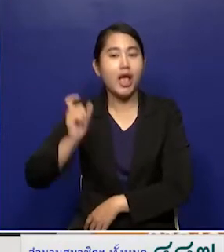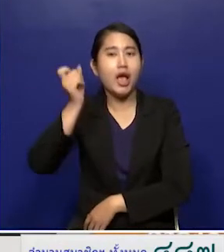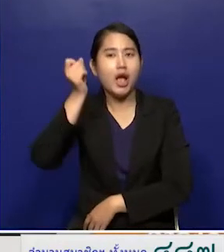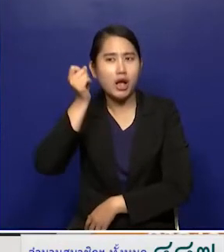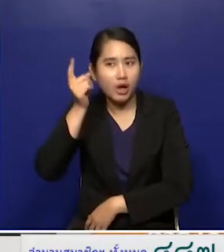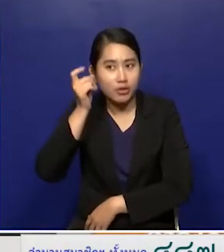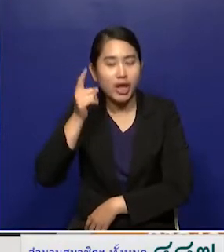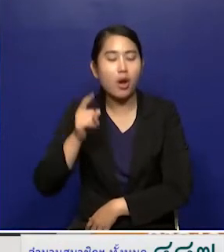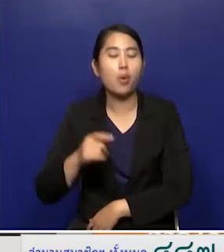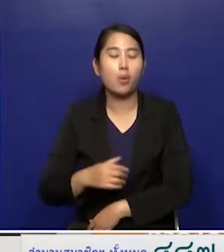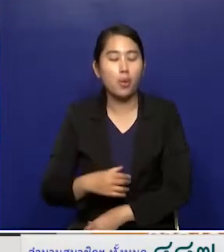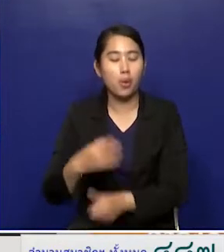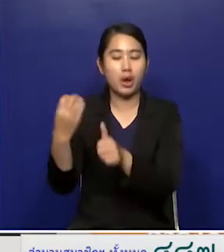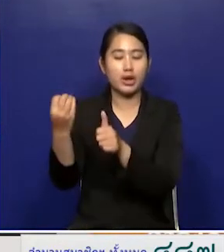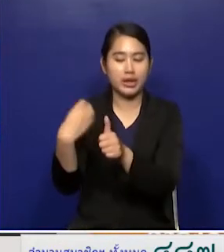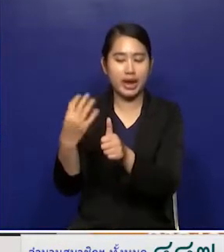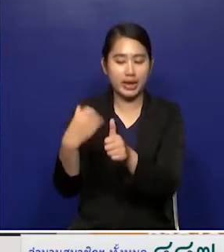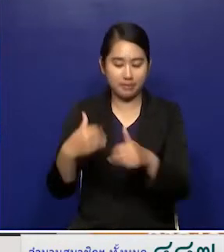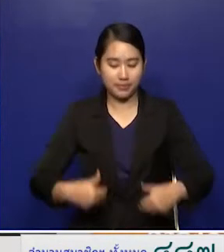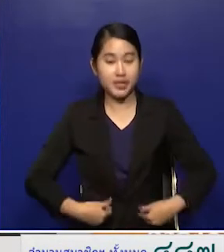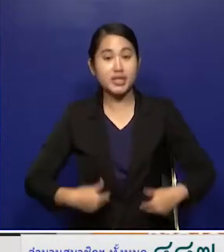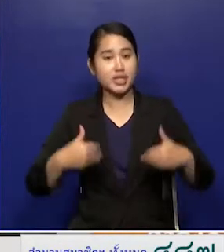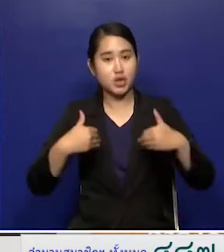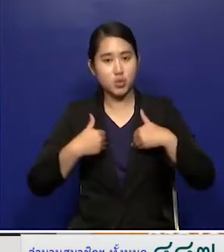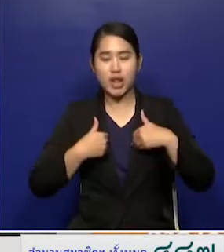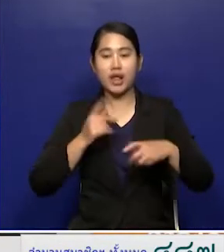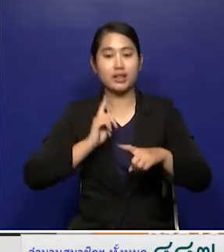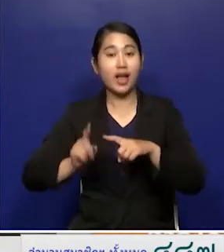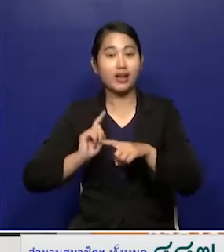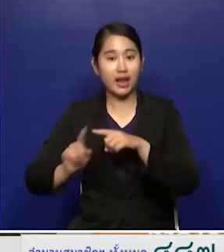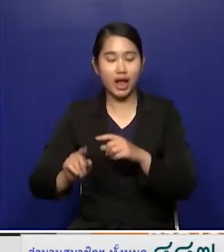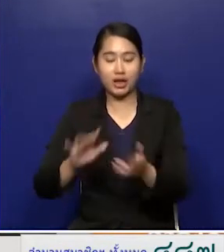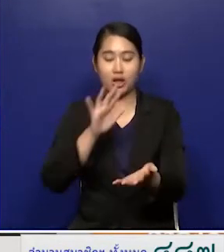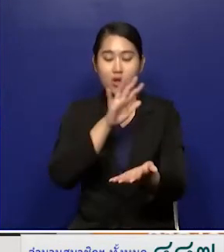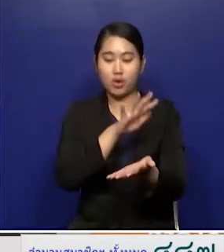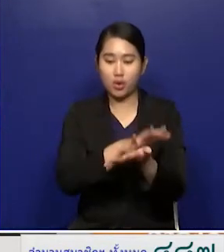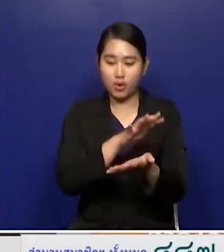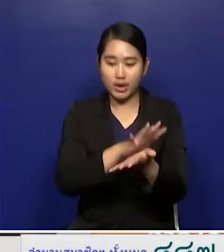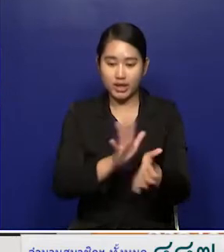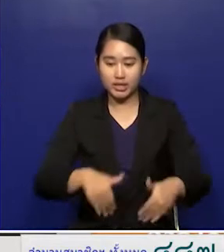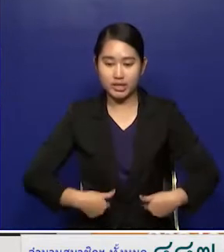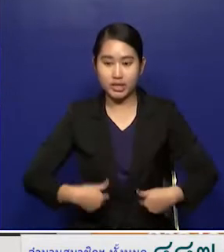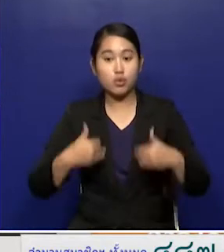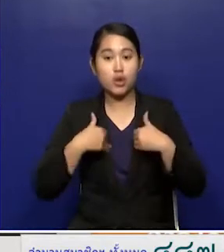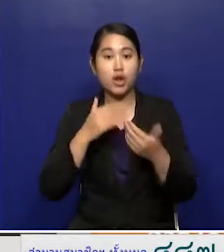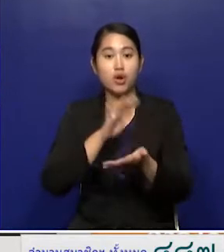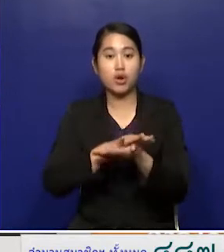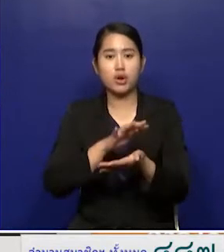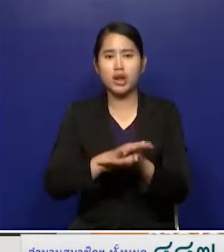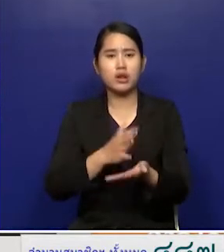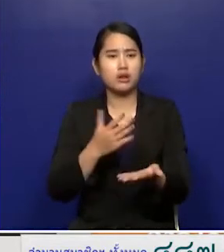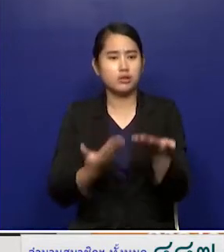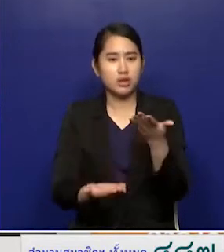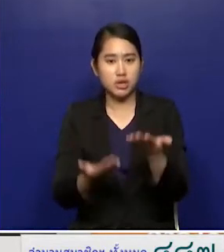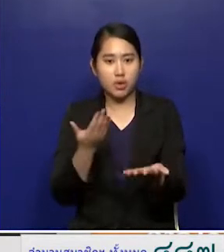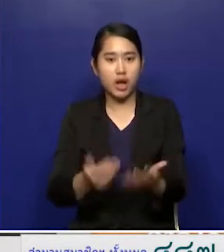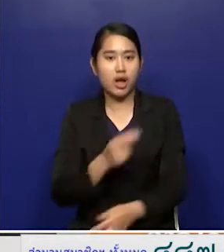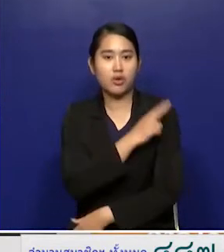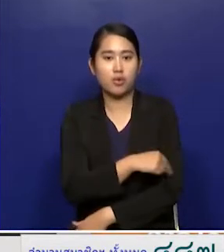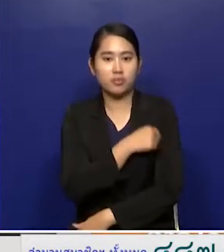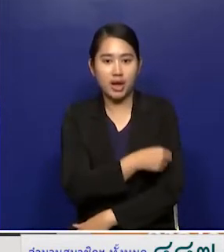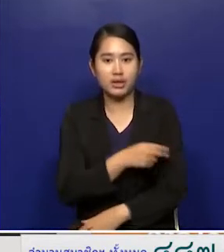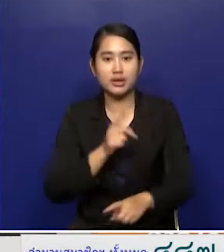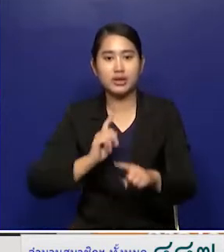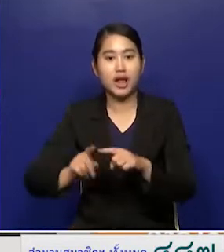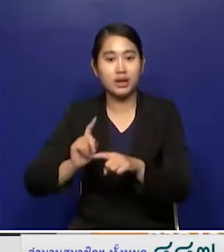วในการแนะนำการใช้ชีวิตอะไรต่ๆก็ตามทีในโรงเรียนนะครัหอวาในสถานรายบาล หสถานอะไรก็แล้แต่